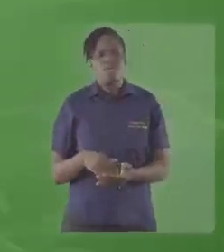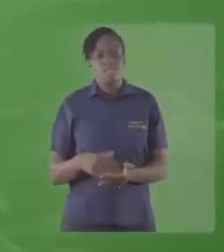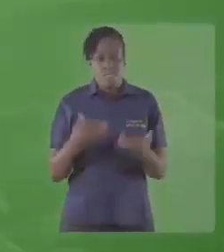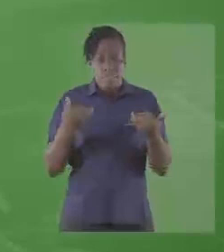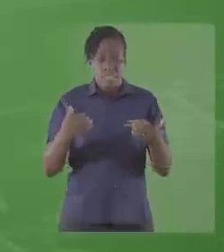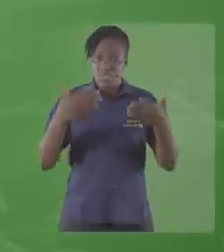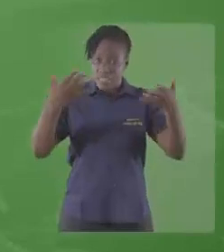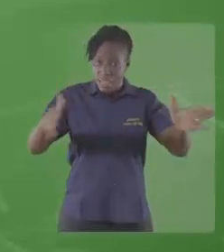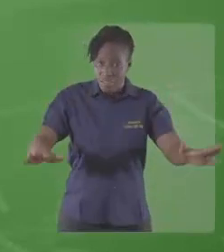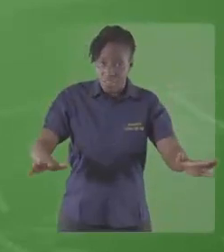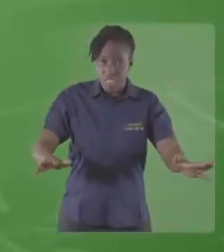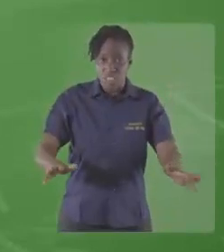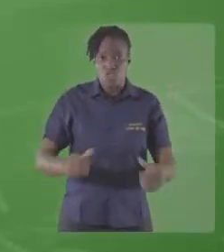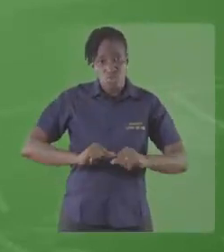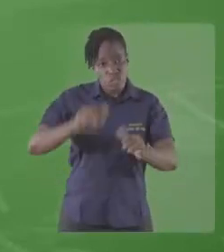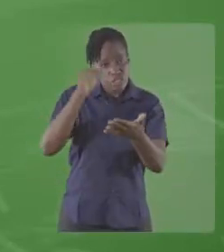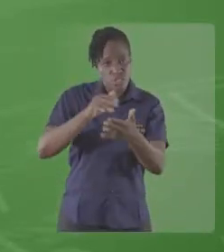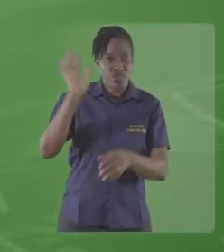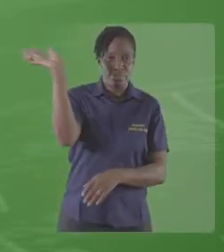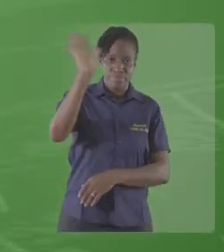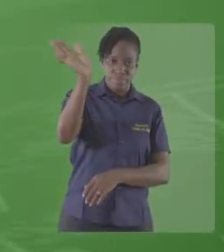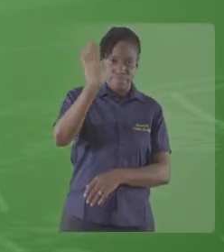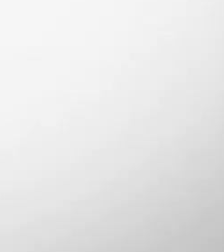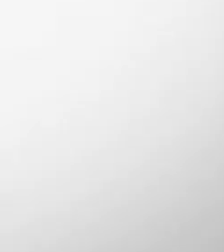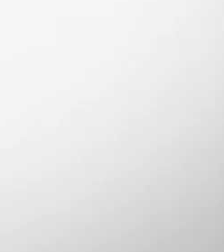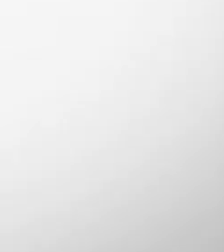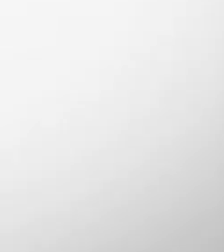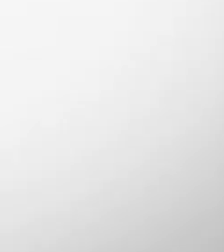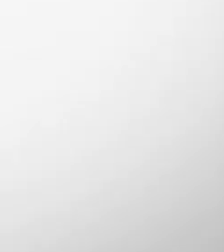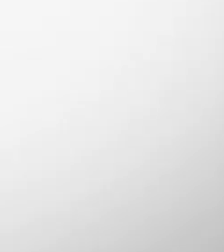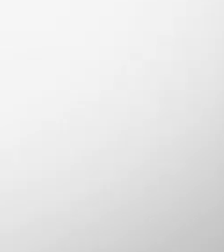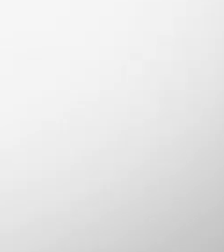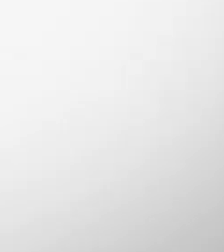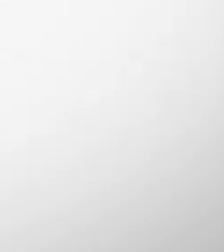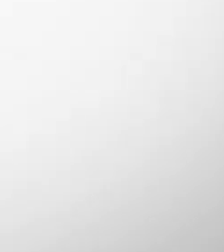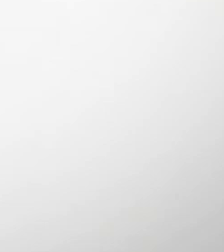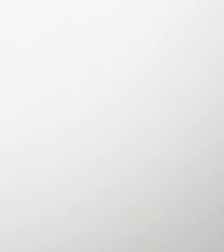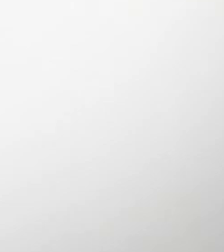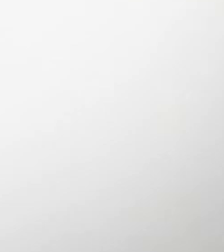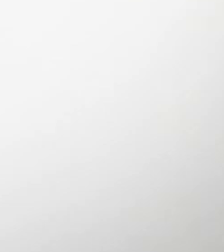Je vous dis tout simplement, on se voit la prochaine fois.